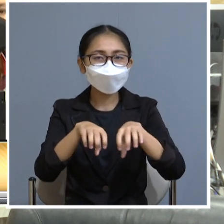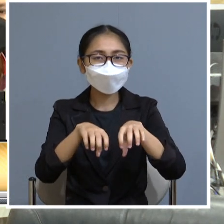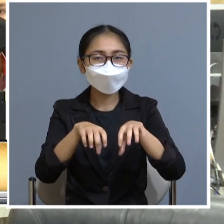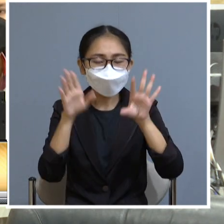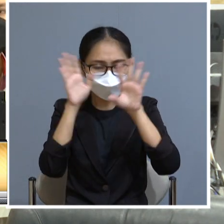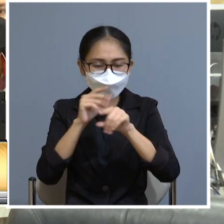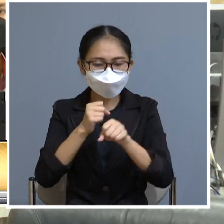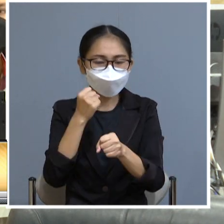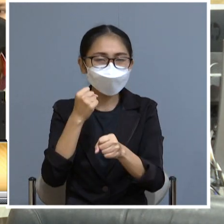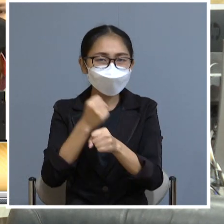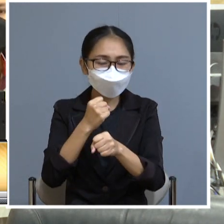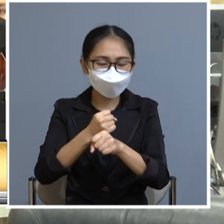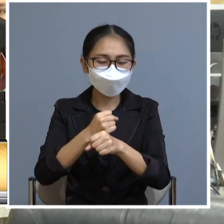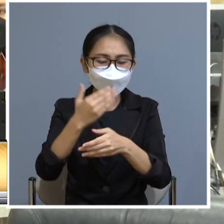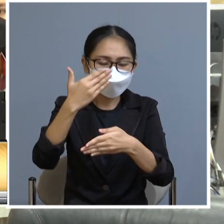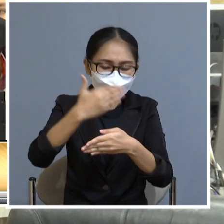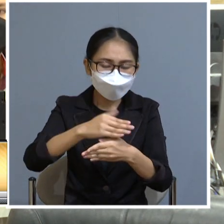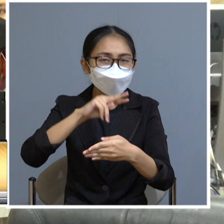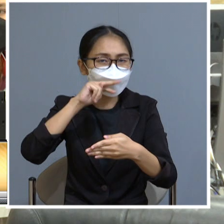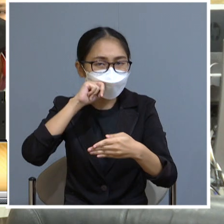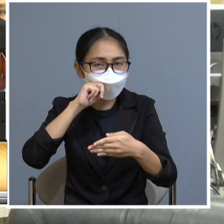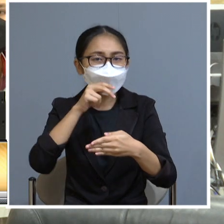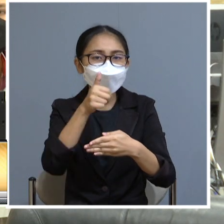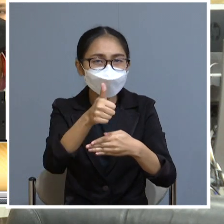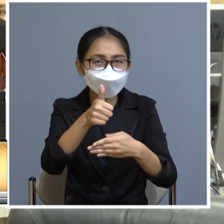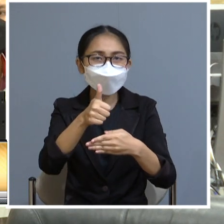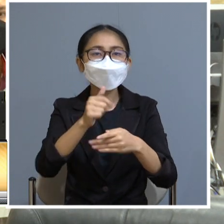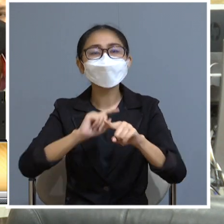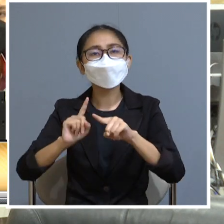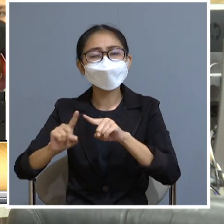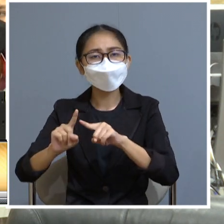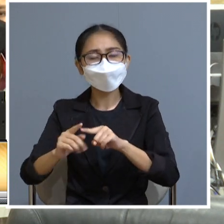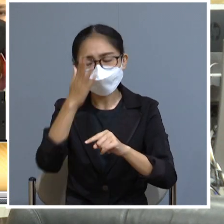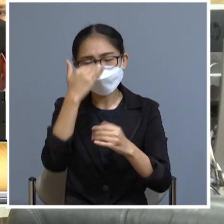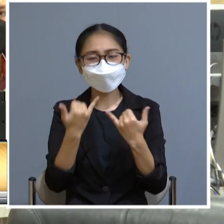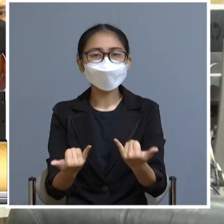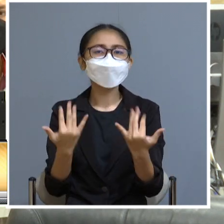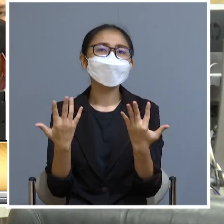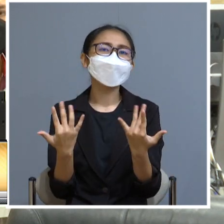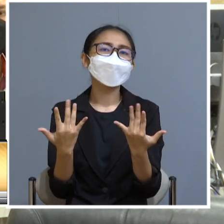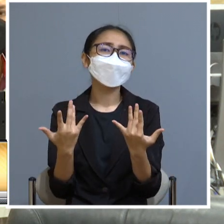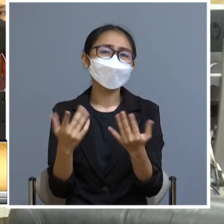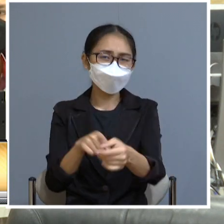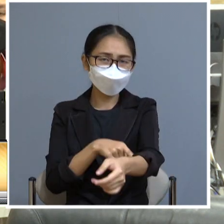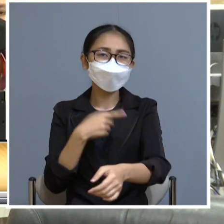กลเก็บน้èmesได้หอวเปลี่ยงนำให้เขายงคลองใส่ไ่ของเขาได้ไหมเพราเขาก็รอกันอยู่หายปี